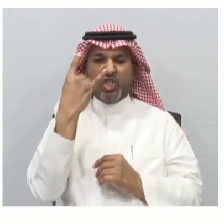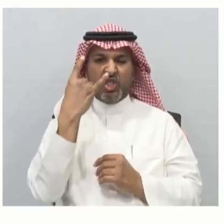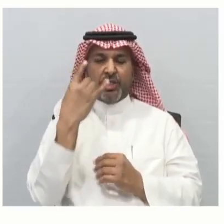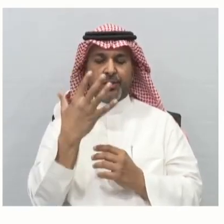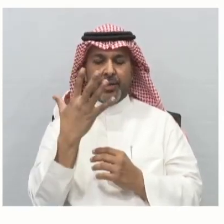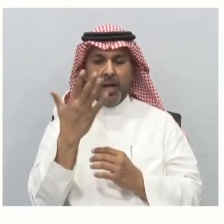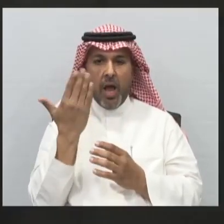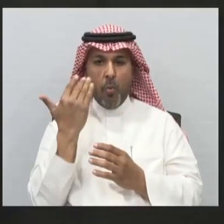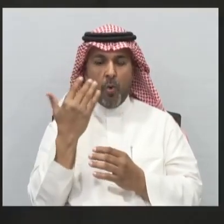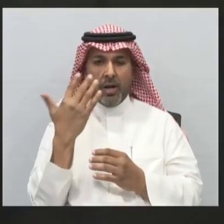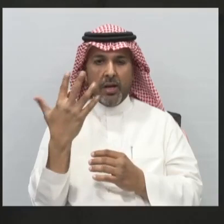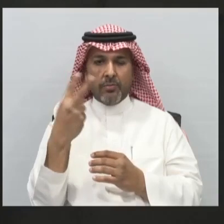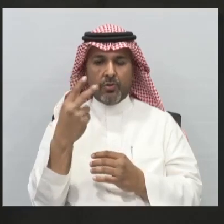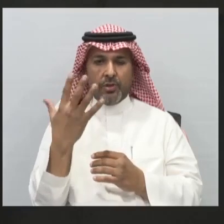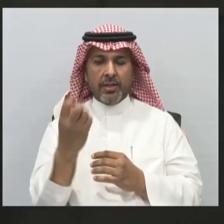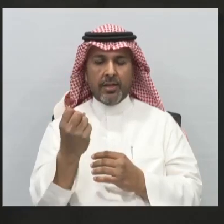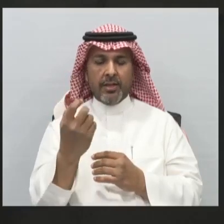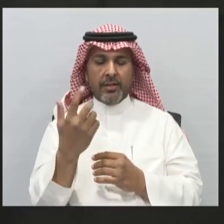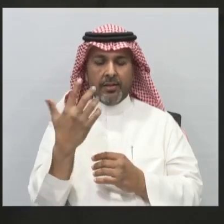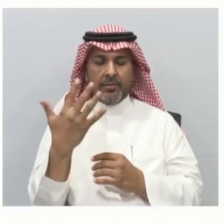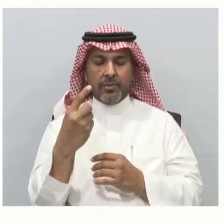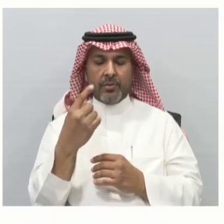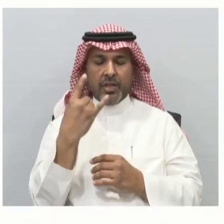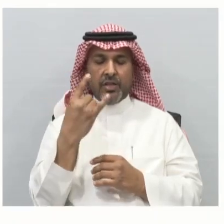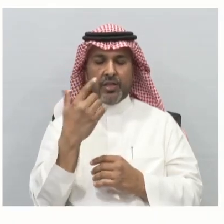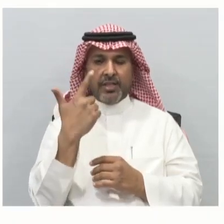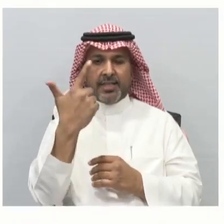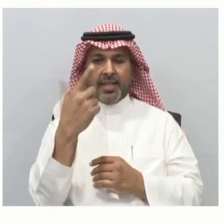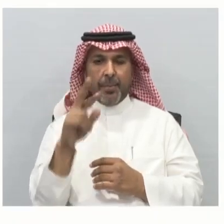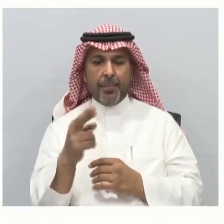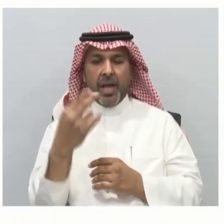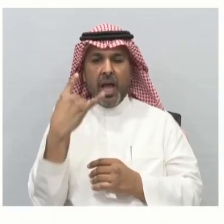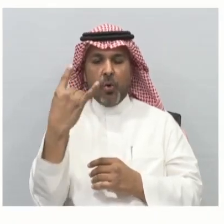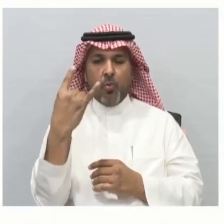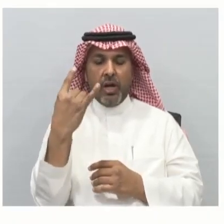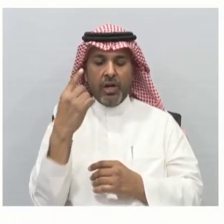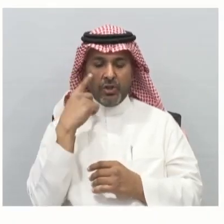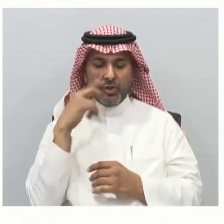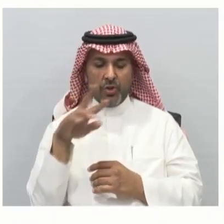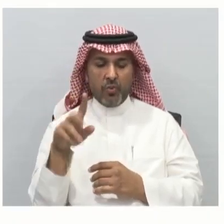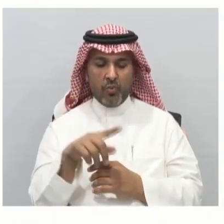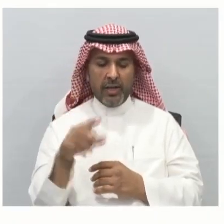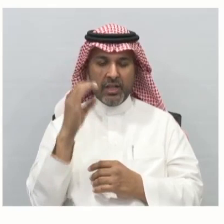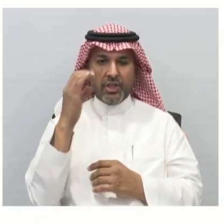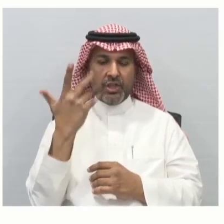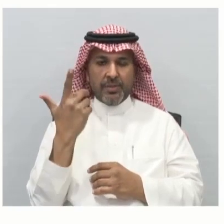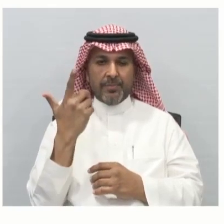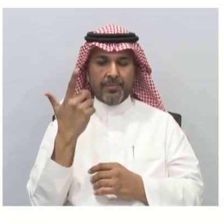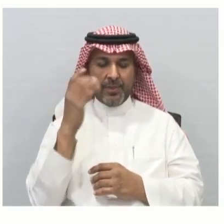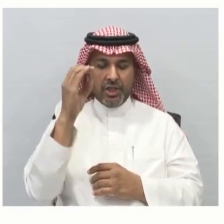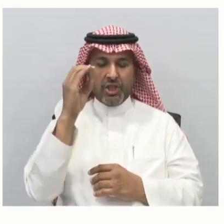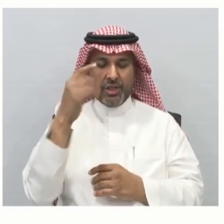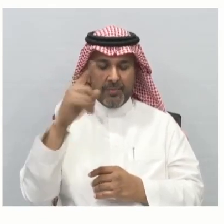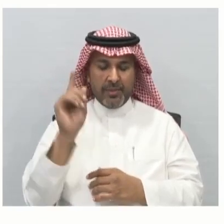25 بعد ما اخذنا 15 عشر دقائق اذا تصبح الساعه السابعه وعشر دقائق وهي